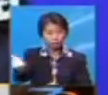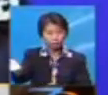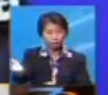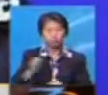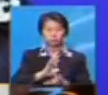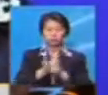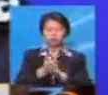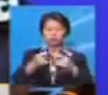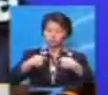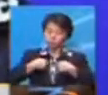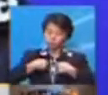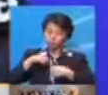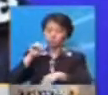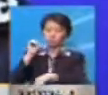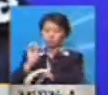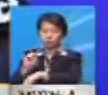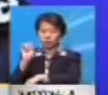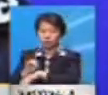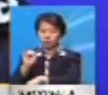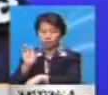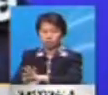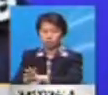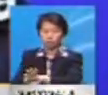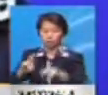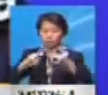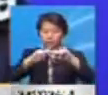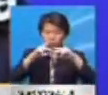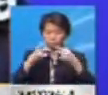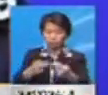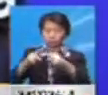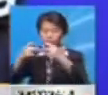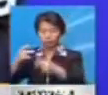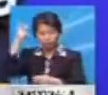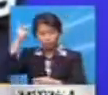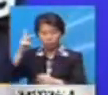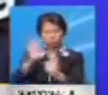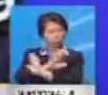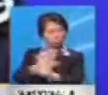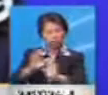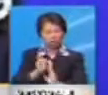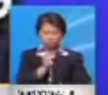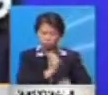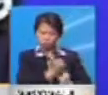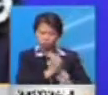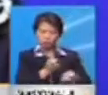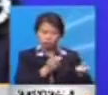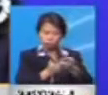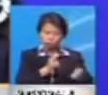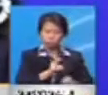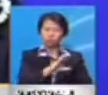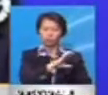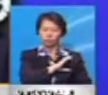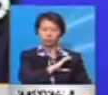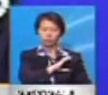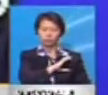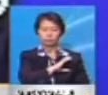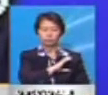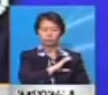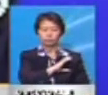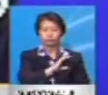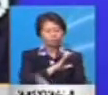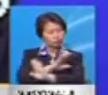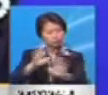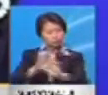Jadi saya nasihatkan parti-parti politik ini jangan menyukarkan lagi usaha kami, ya.